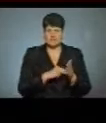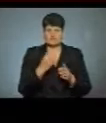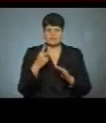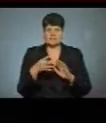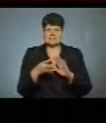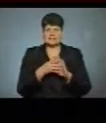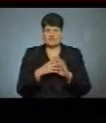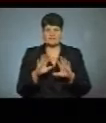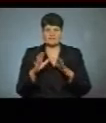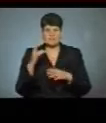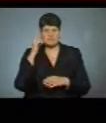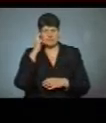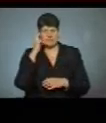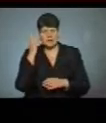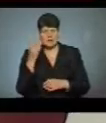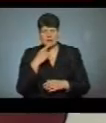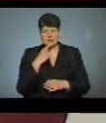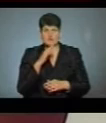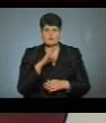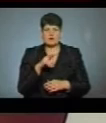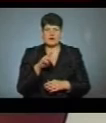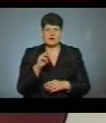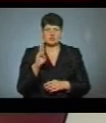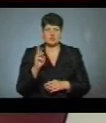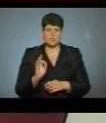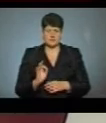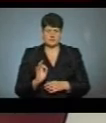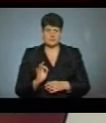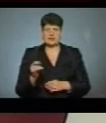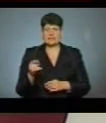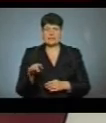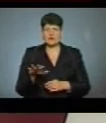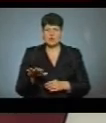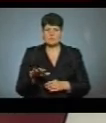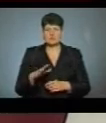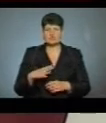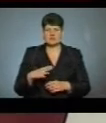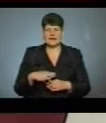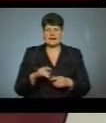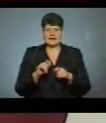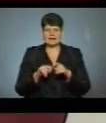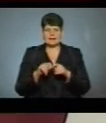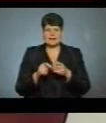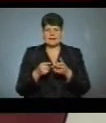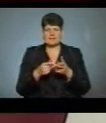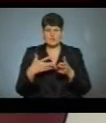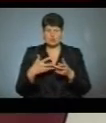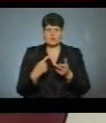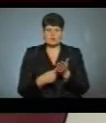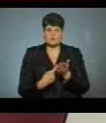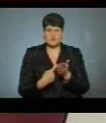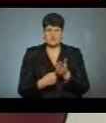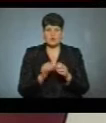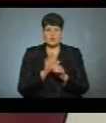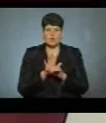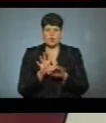29 випадків у Києві, каже Віктор Ляшко. Тернопільщина чекає на тест для лабораторного підтвердження коронавірусу.